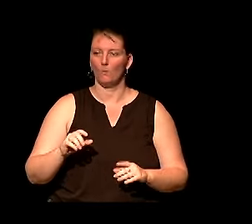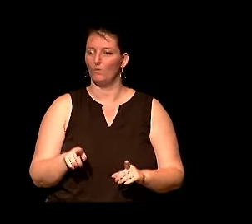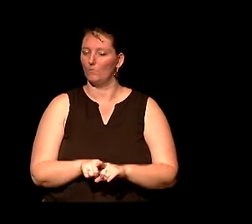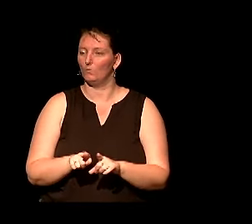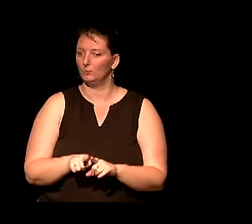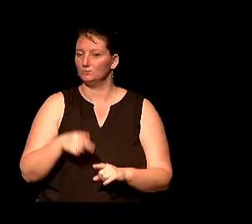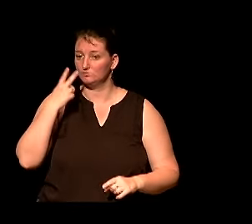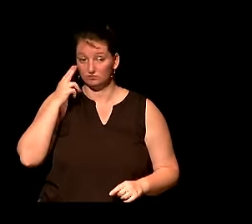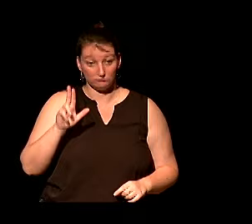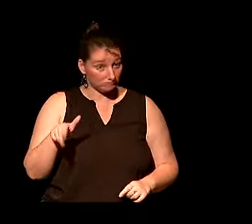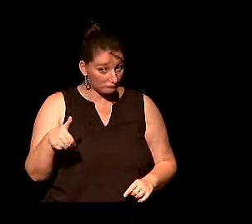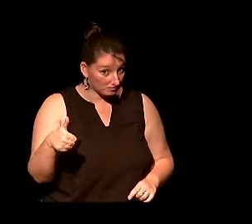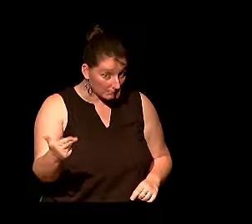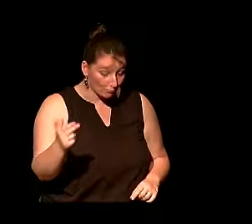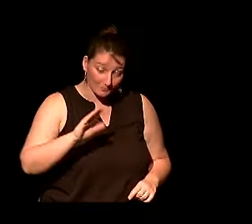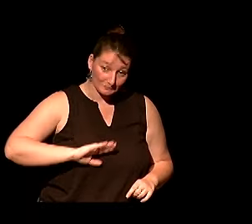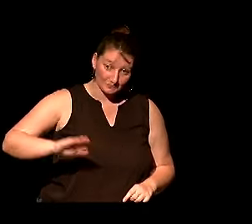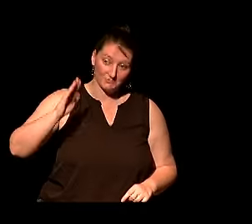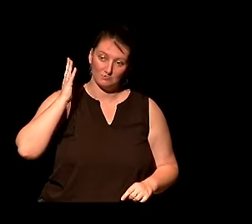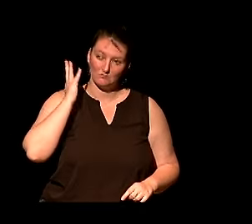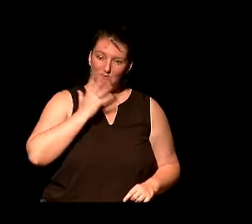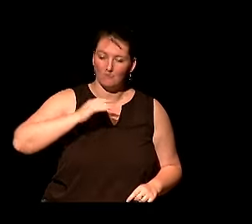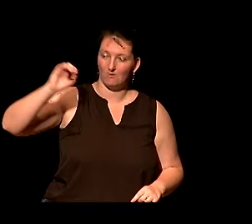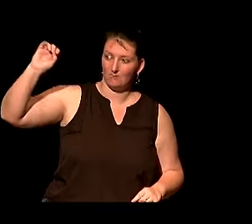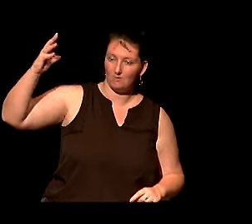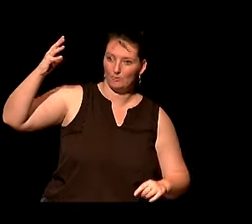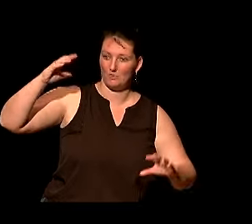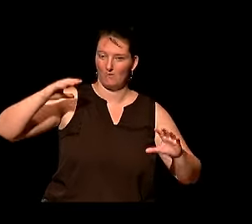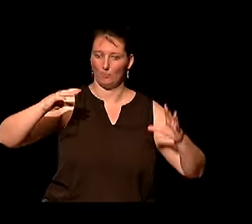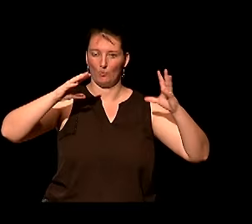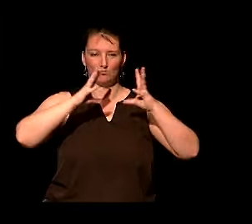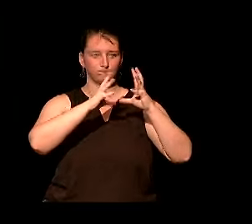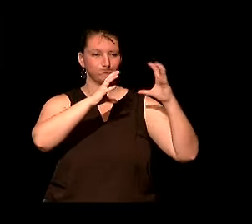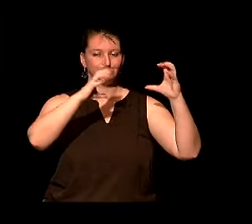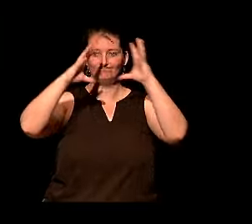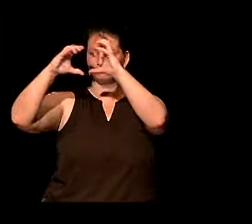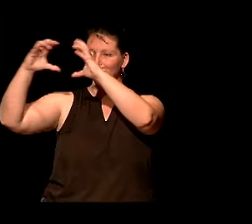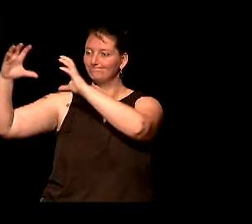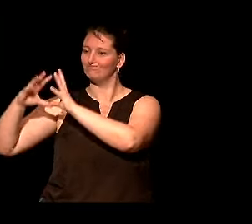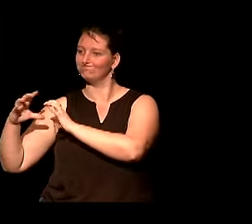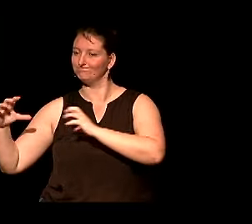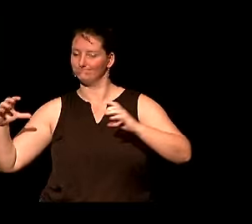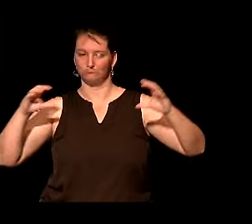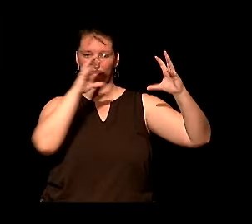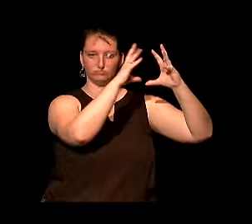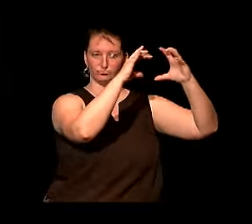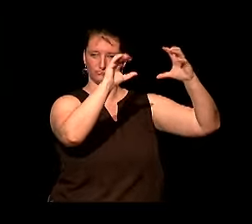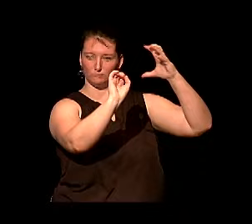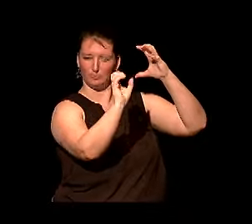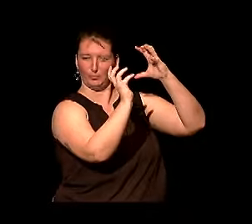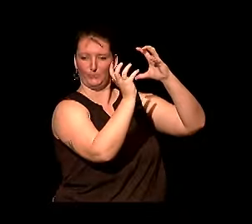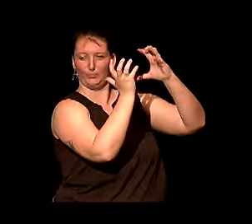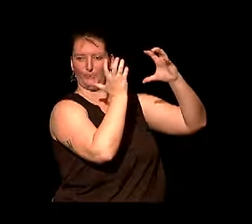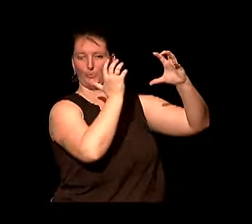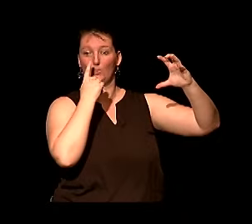au phénomène naturel, de la lumière et de la mer de nuages, par exemple, avec des rougeoiements comme ça